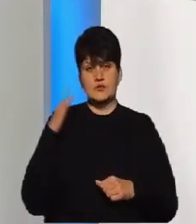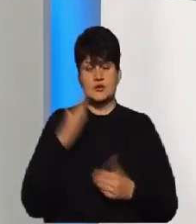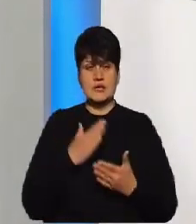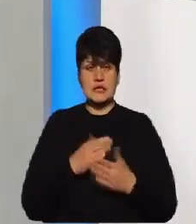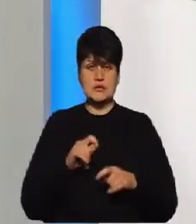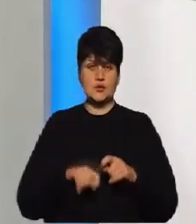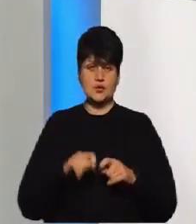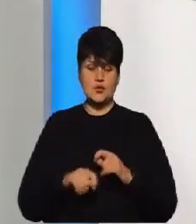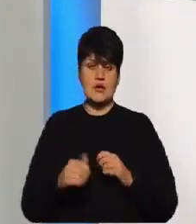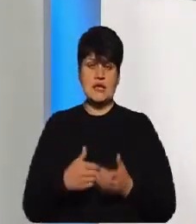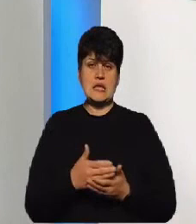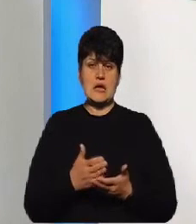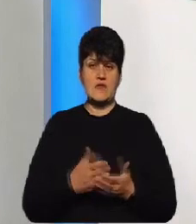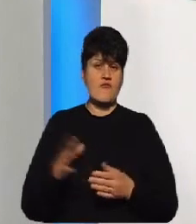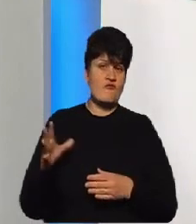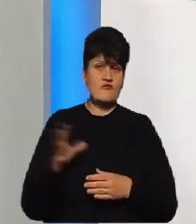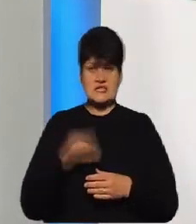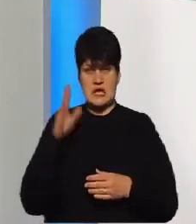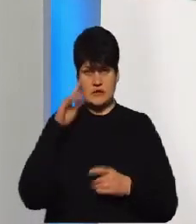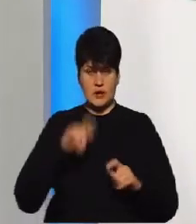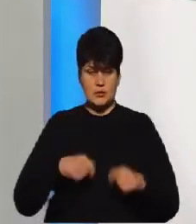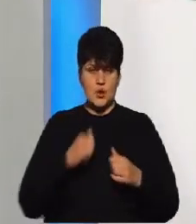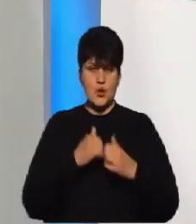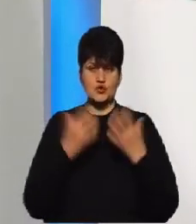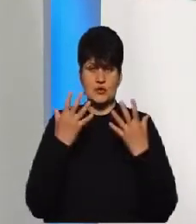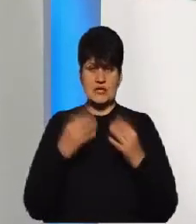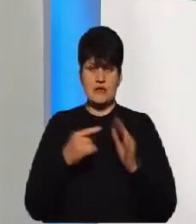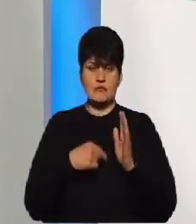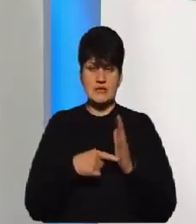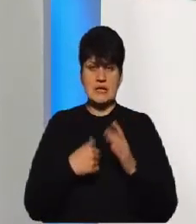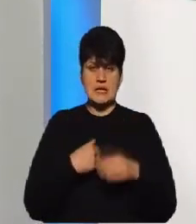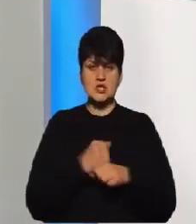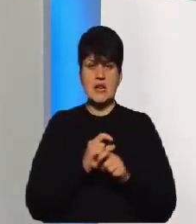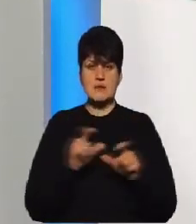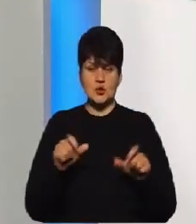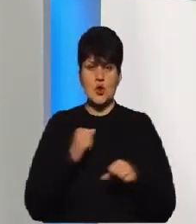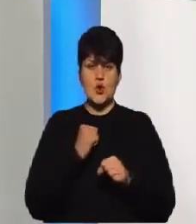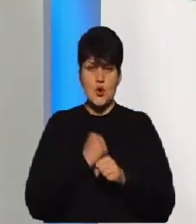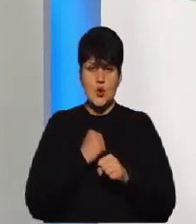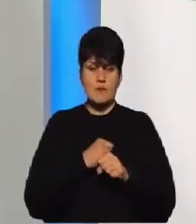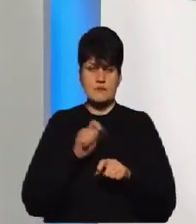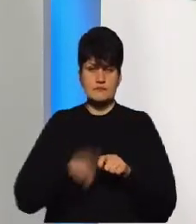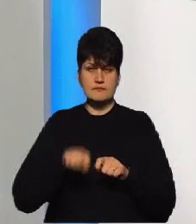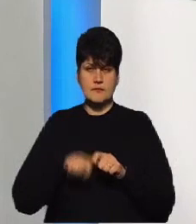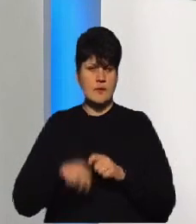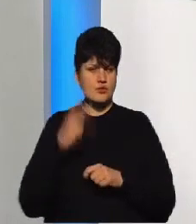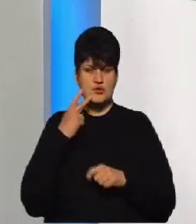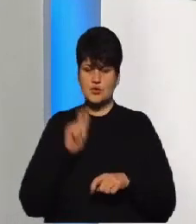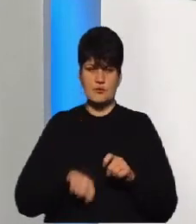якістю. Вся вода, яка подається щодня в місто, наша лабораторія робить проби і постійно перевіряє, згідно там